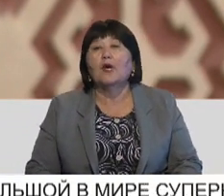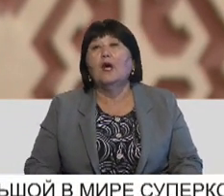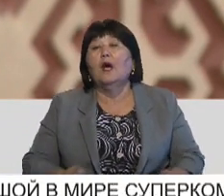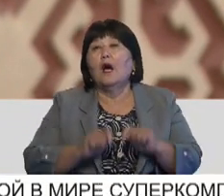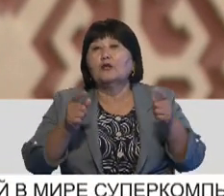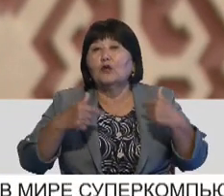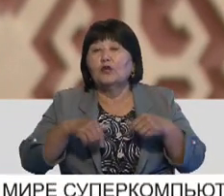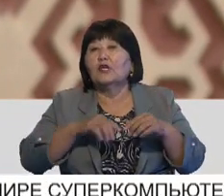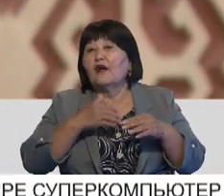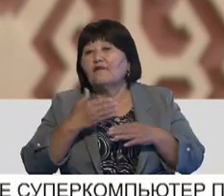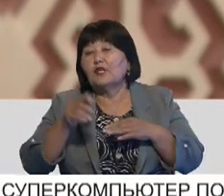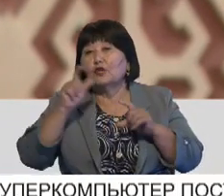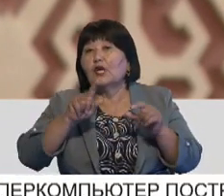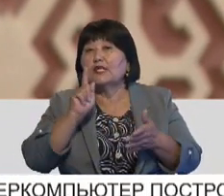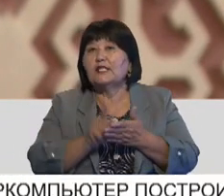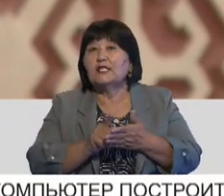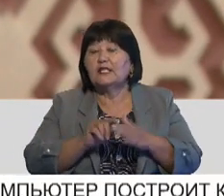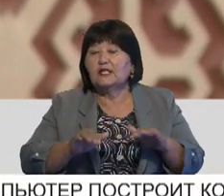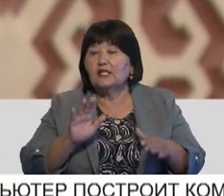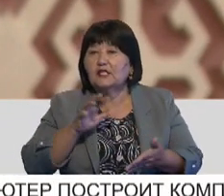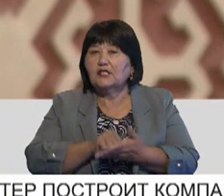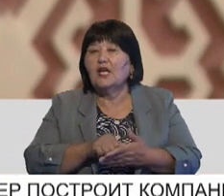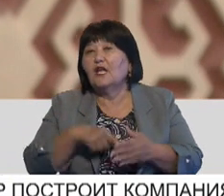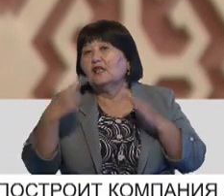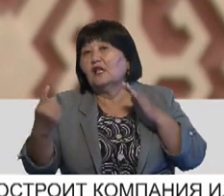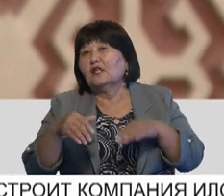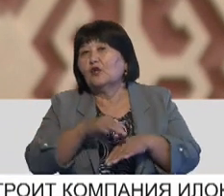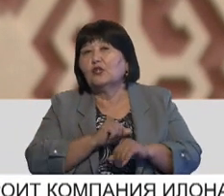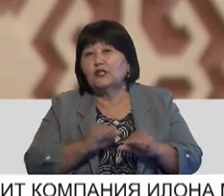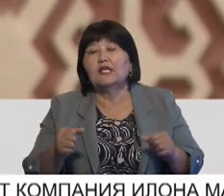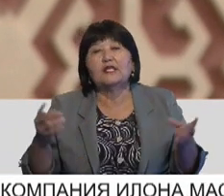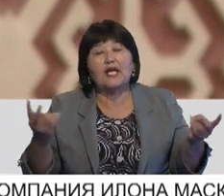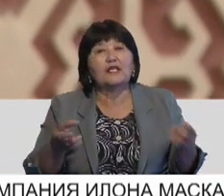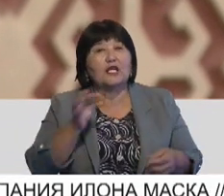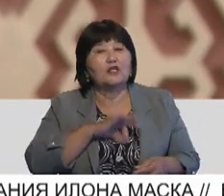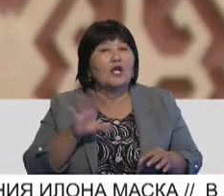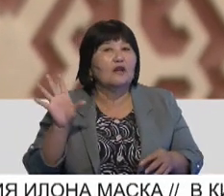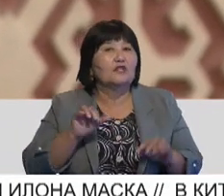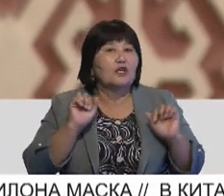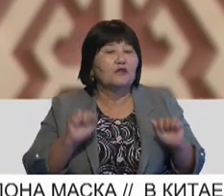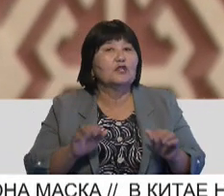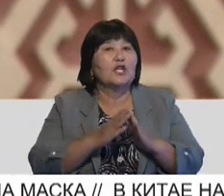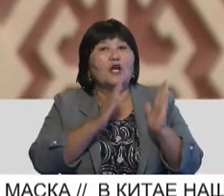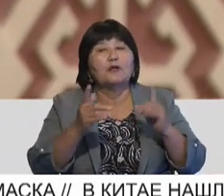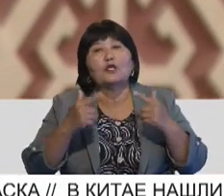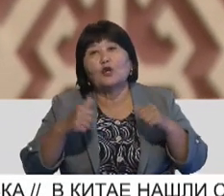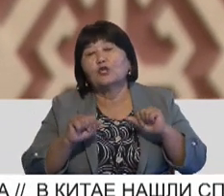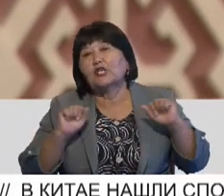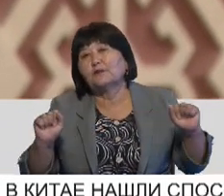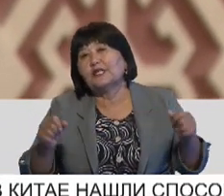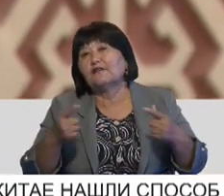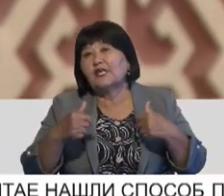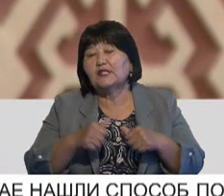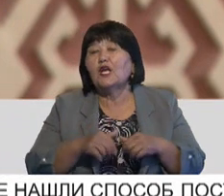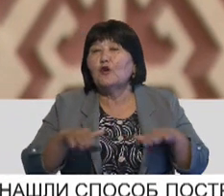Откройте кружки вне школы. Дети должны быть заняты, не должны слоняться по улицам. Надо использовать все возможности библиотек, кружков, спортивных